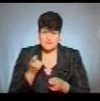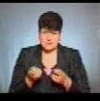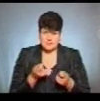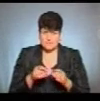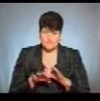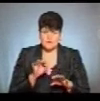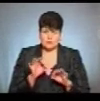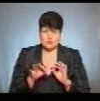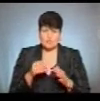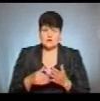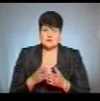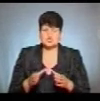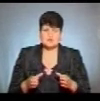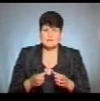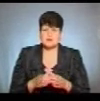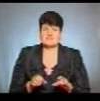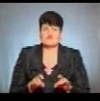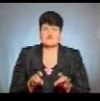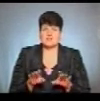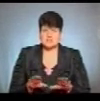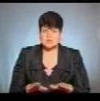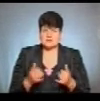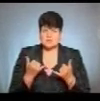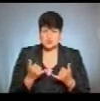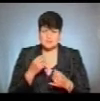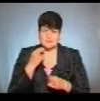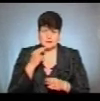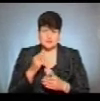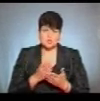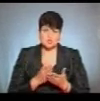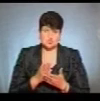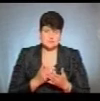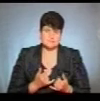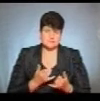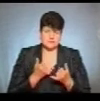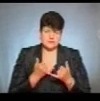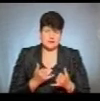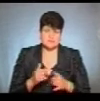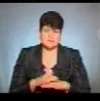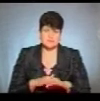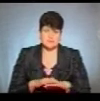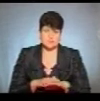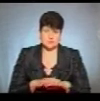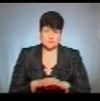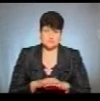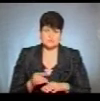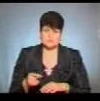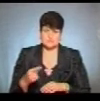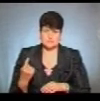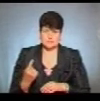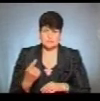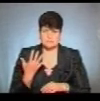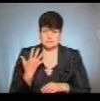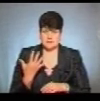в політичній партії вирішили, на сьогодні найкраще служитимуть народу на Тернопільщині